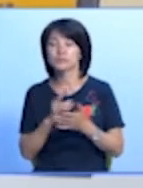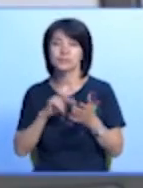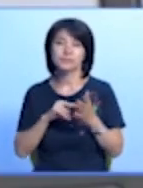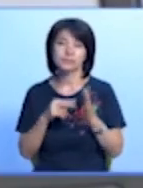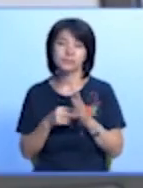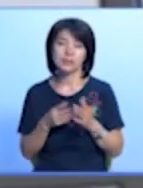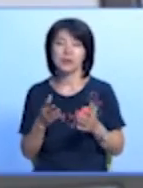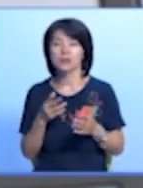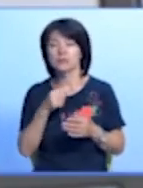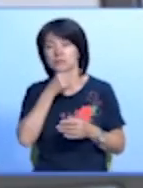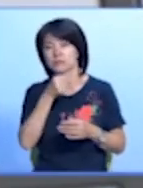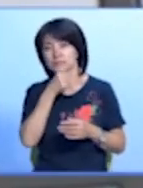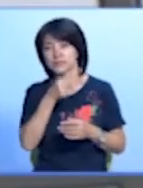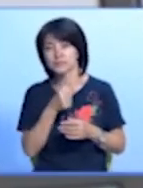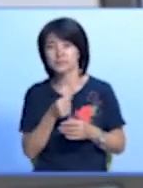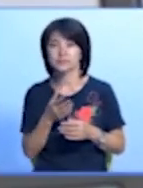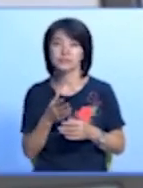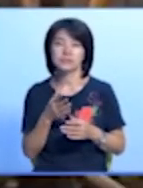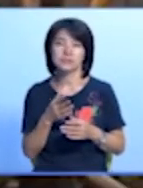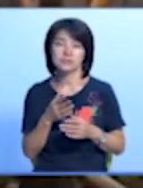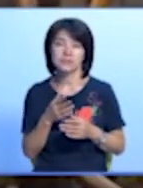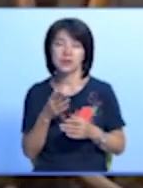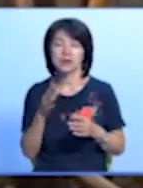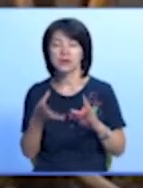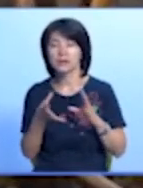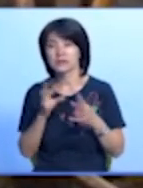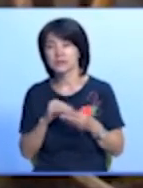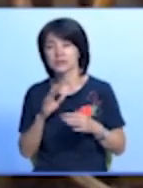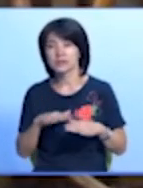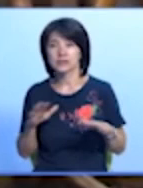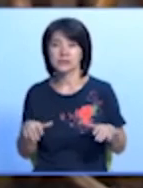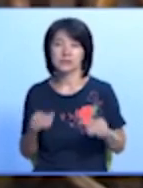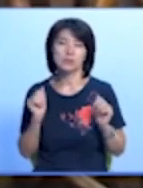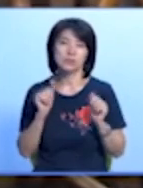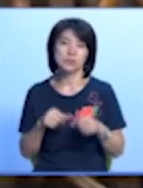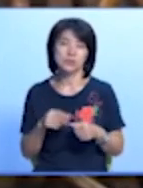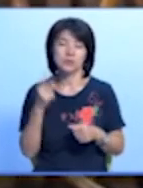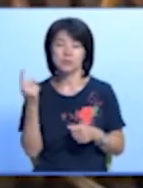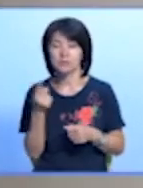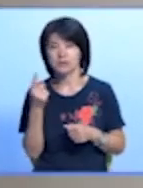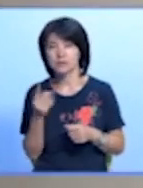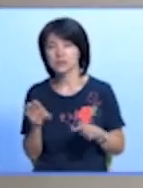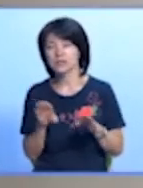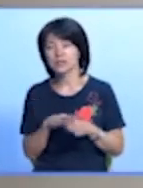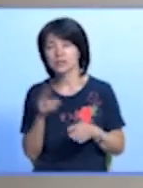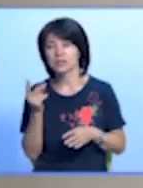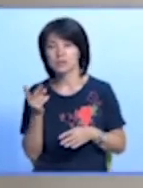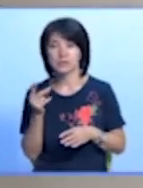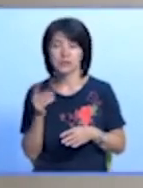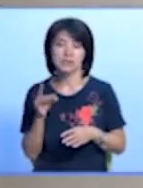отсутствие ограничений по возрасту супругов и по количеству детей в семье. Приобрести жилье можно как на первичном, так и на вторичном рынке,